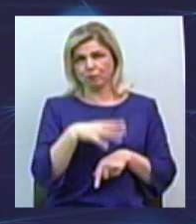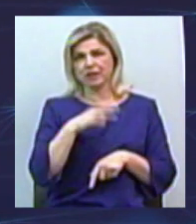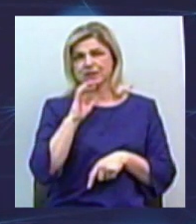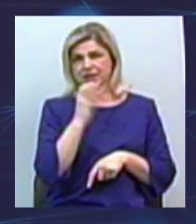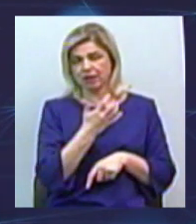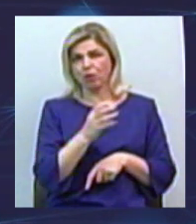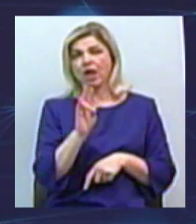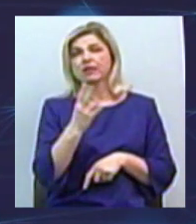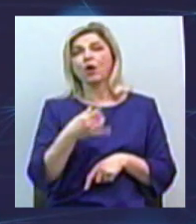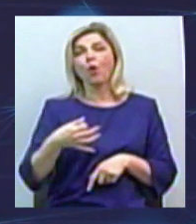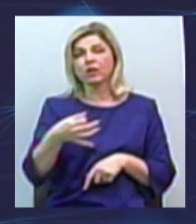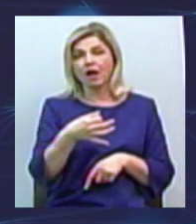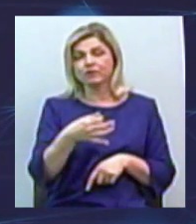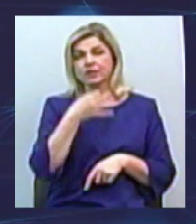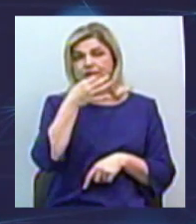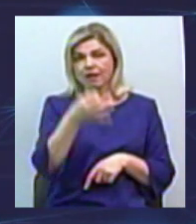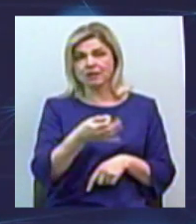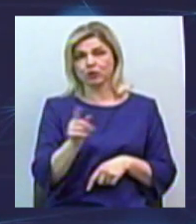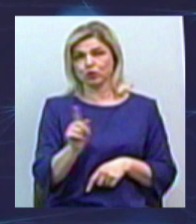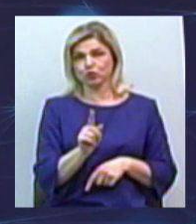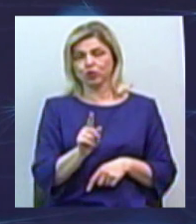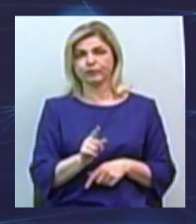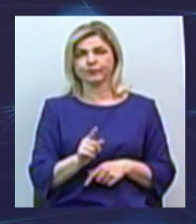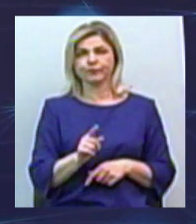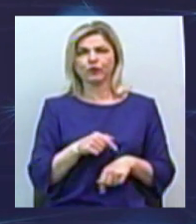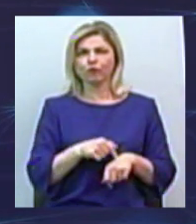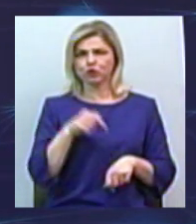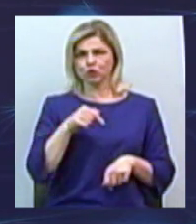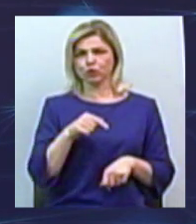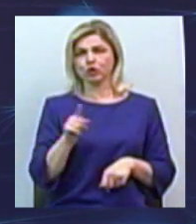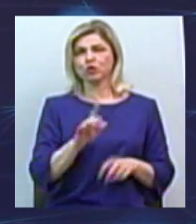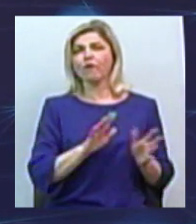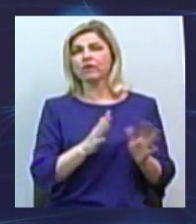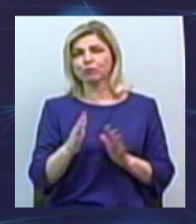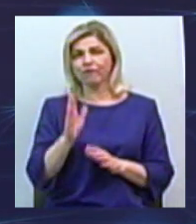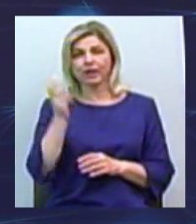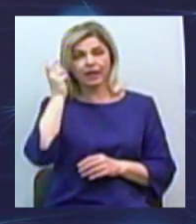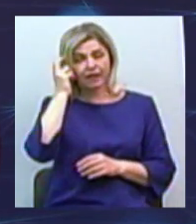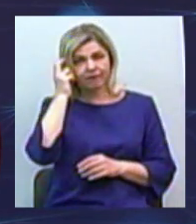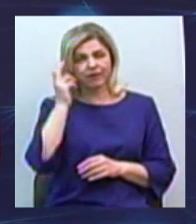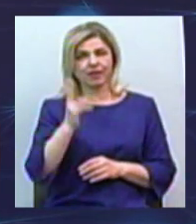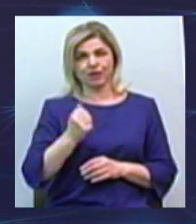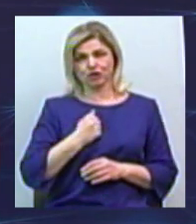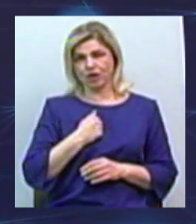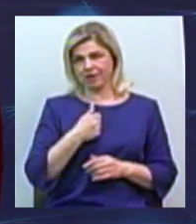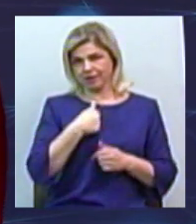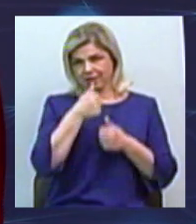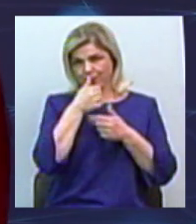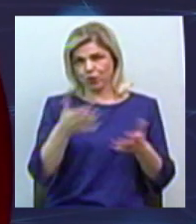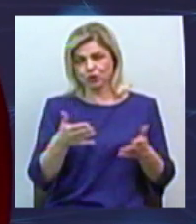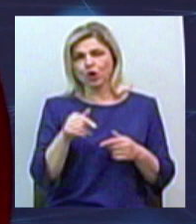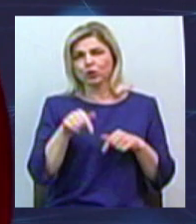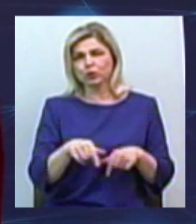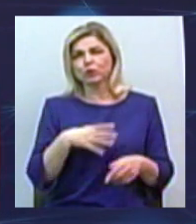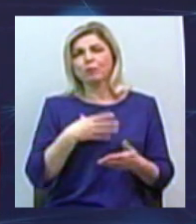на Миколаївщині сказати, щоб ну, там, відчули, що відбулося в Києві, на жаль, я не можу. Тому що тут були